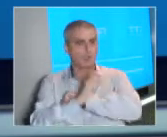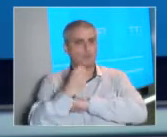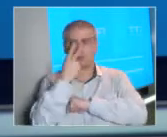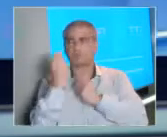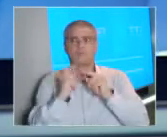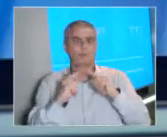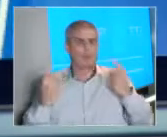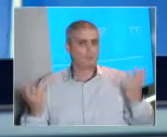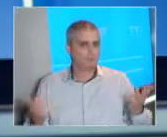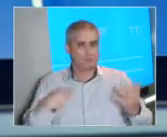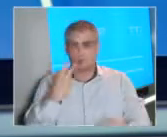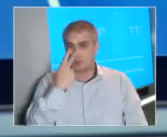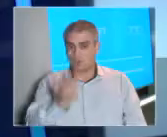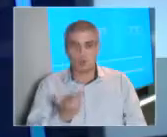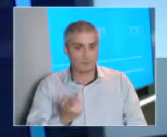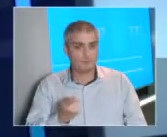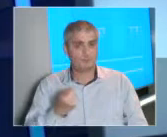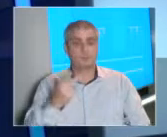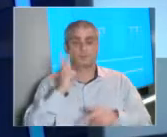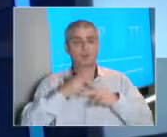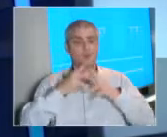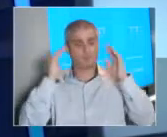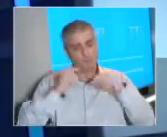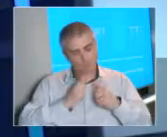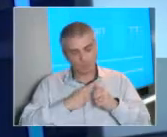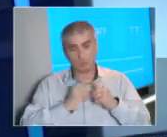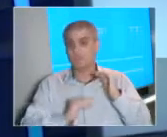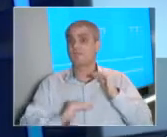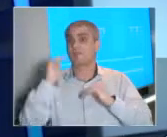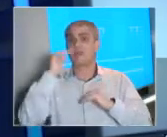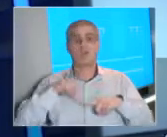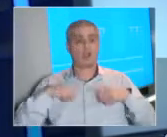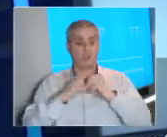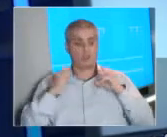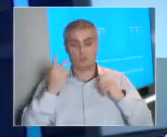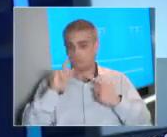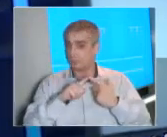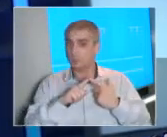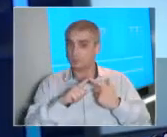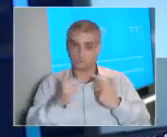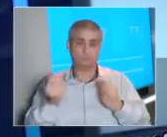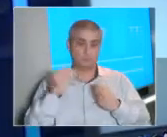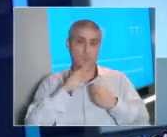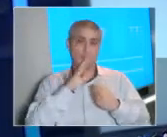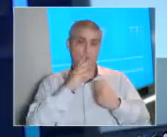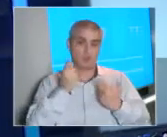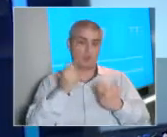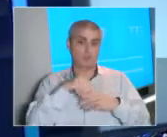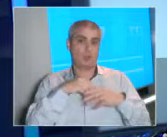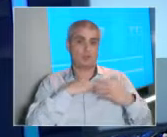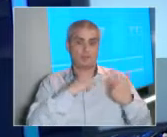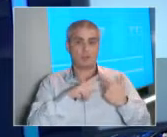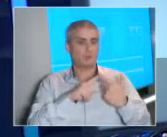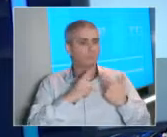רואים דברים אחרים. אנחנו רואים ירידה בתחלואה, ואנחנו רואים עלייה בתוחלת החיים, שגם היא גוזרת בעיות מסוימות במערכת